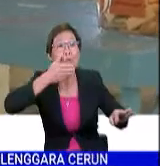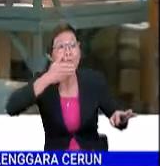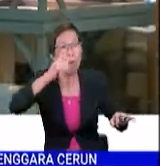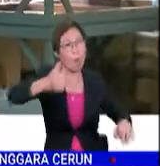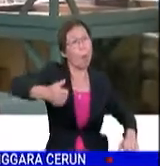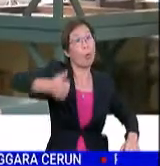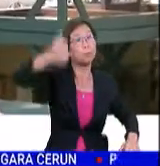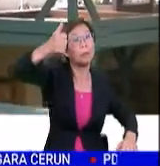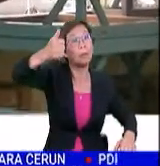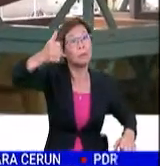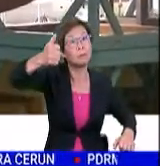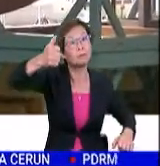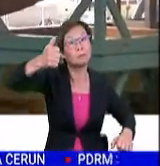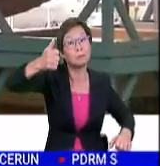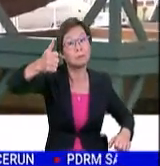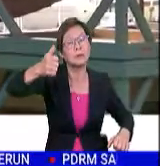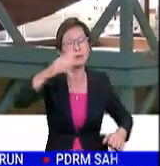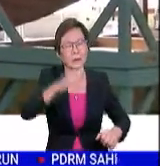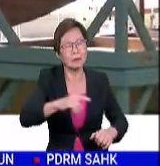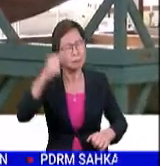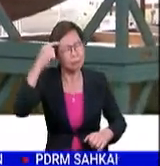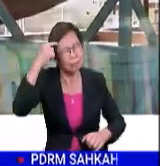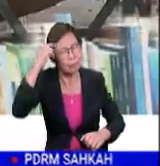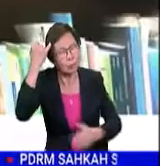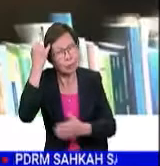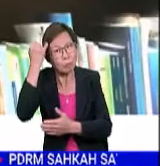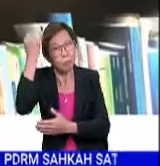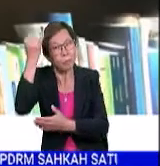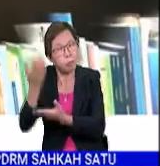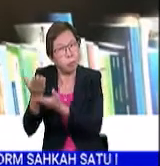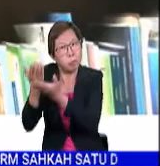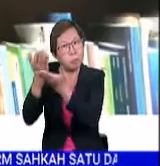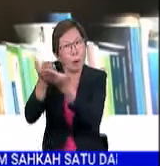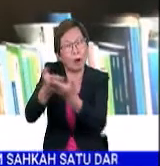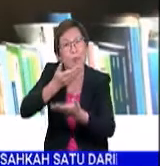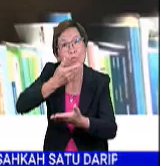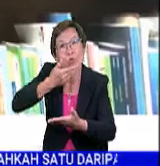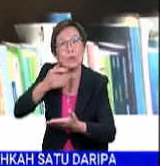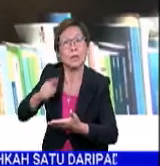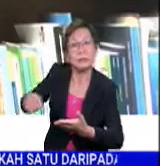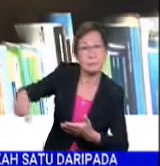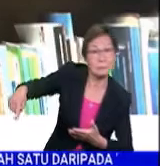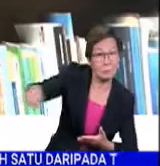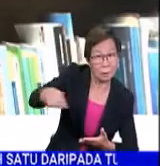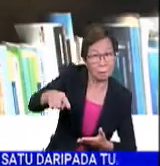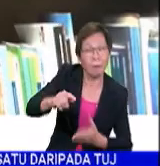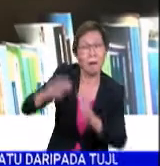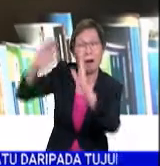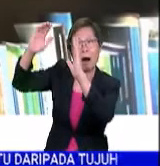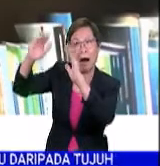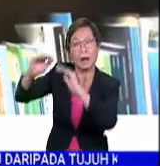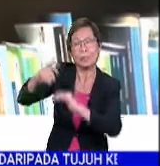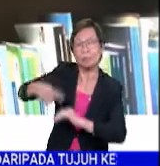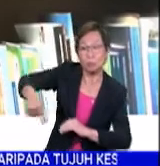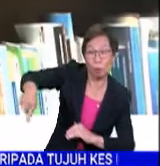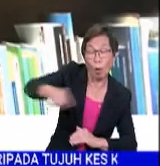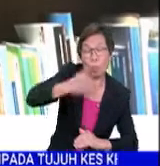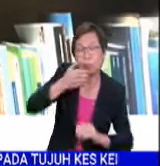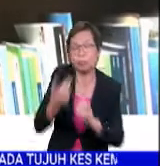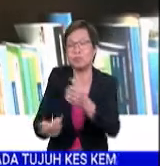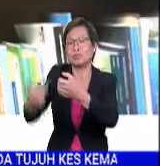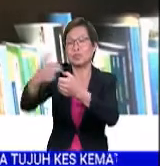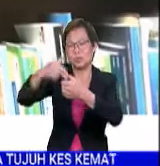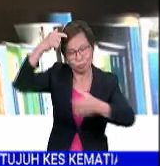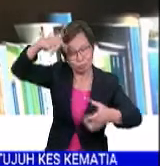diutamakan, diambil kira pandangan mereka agar mereka juga terlibat dalam